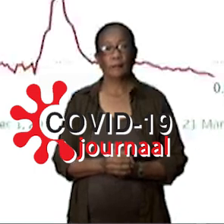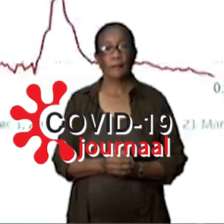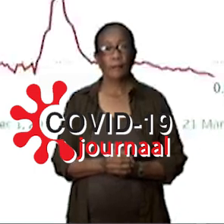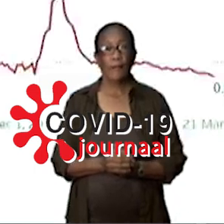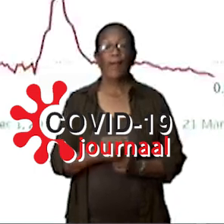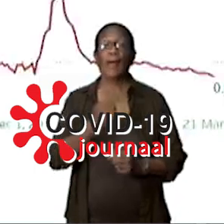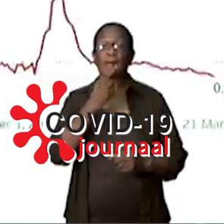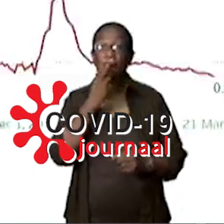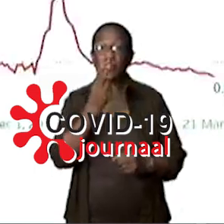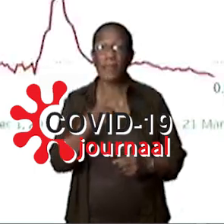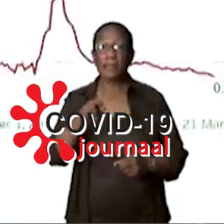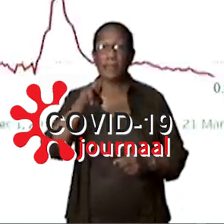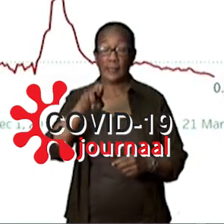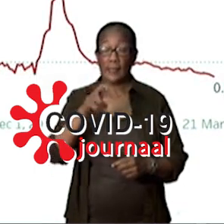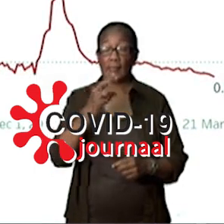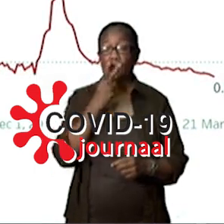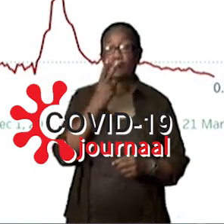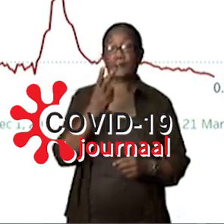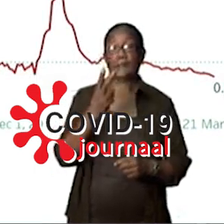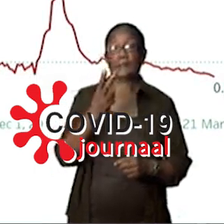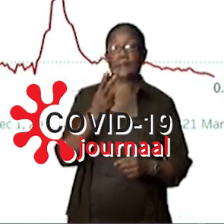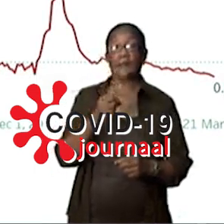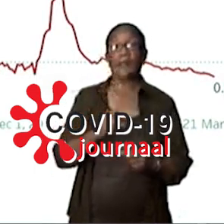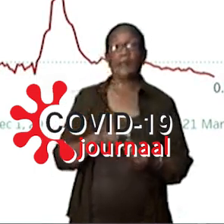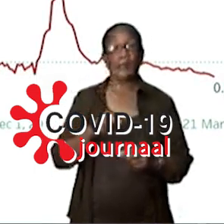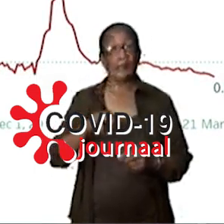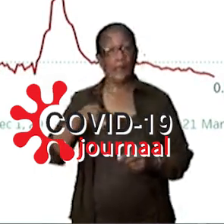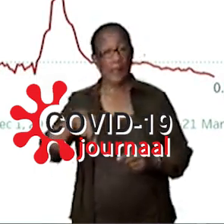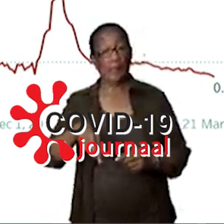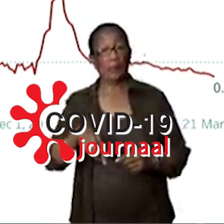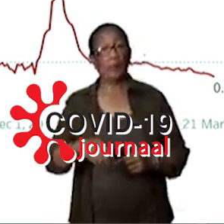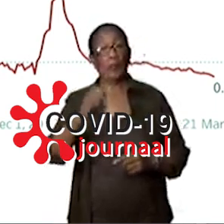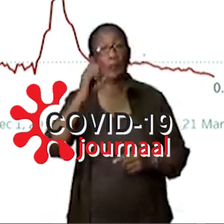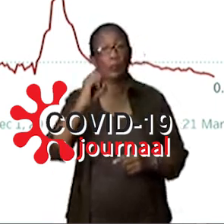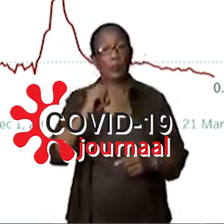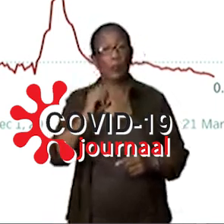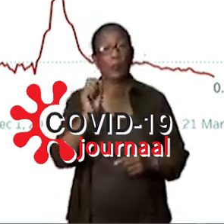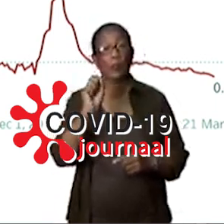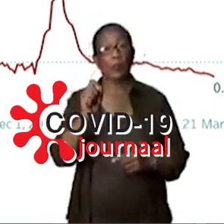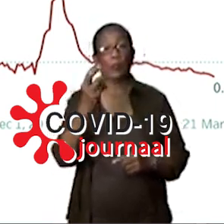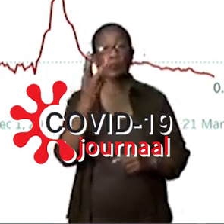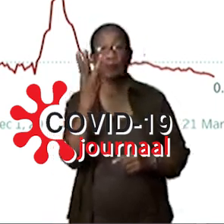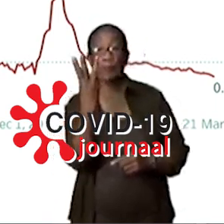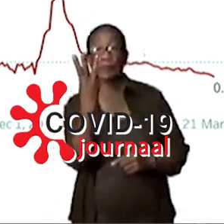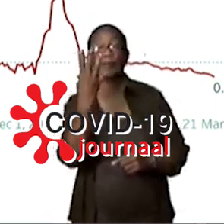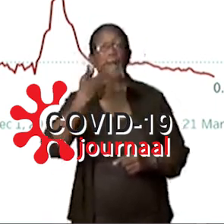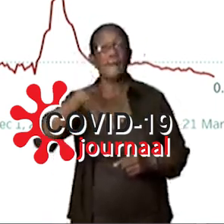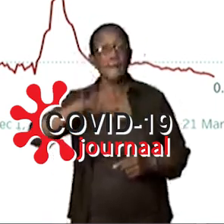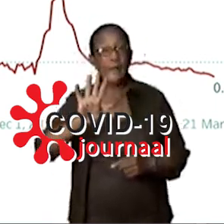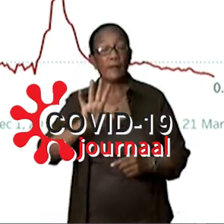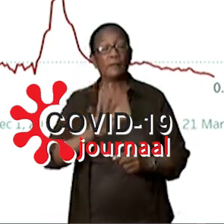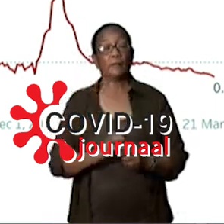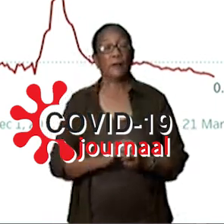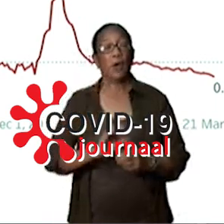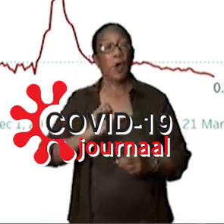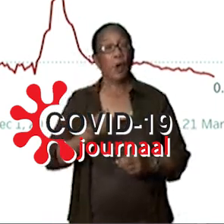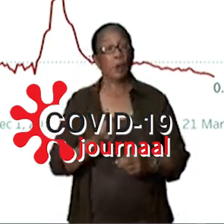Als we ook kijken naar de R, we zien dat de R nu is 0,53. Wat al wel aangeven